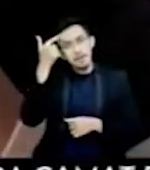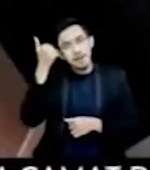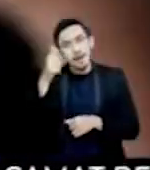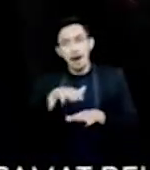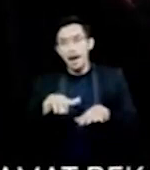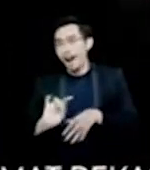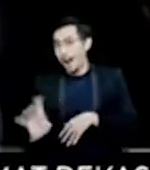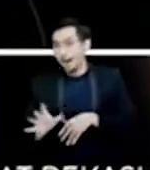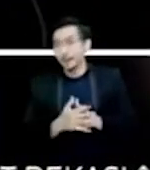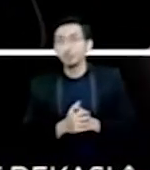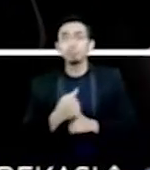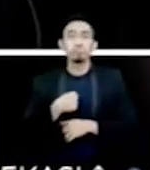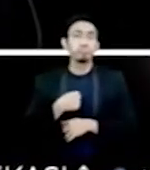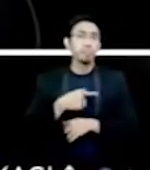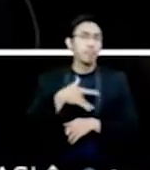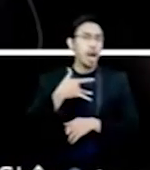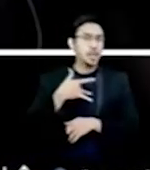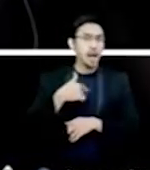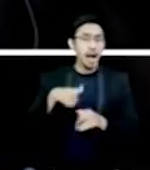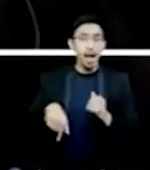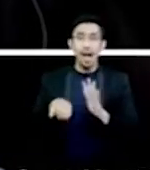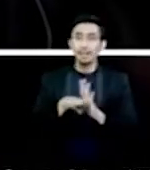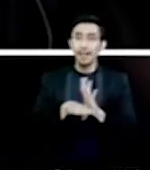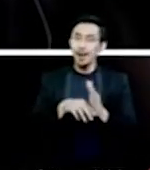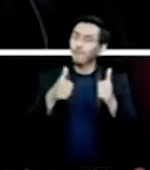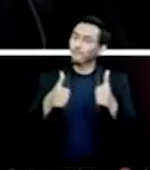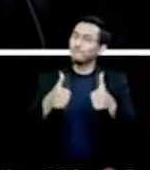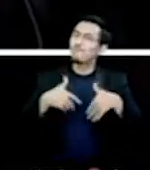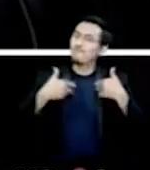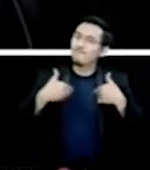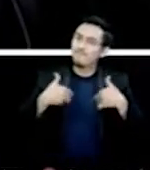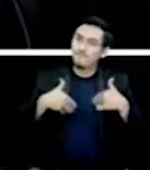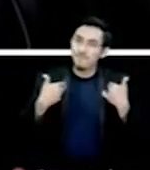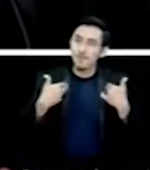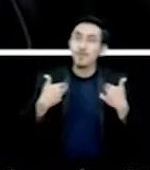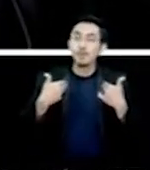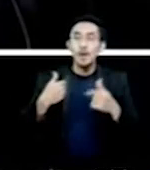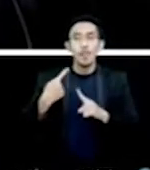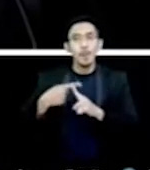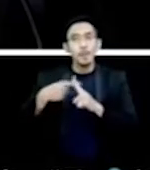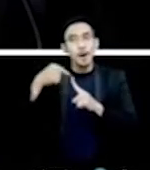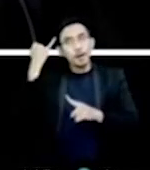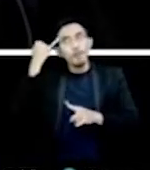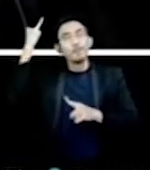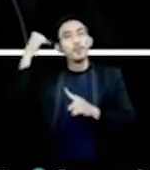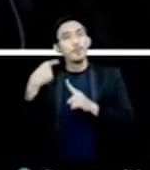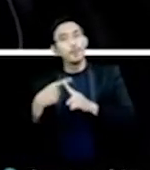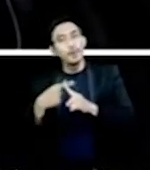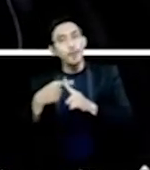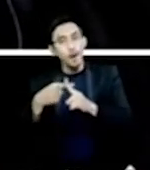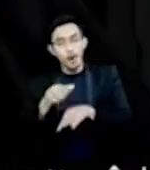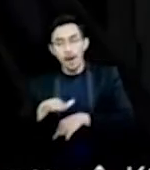saya acara ini sangat menyenangkan, terus menambah ilmu pengetahuan untuk anak,